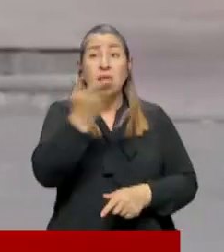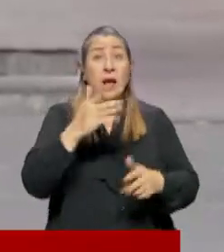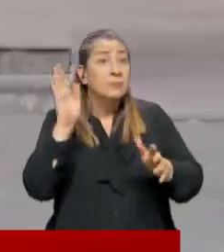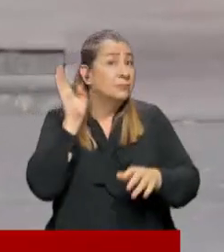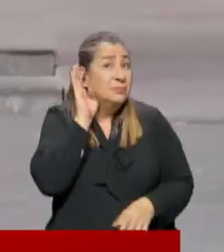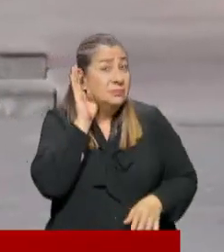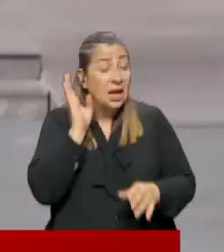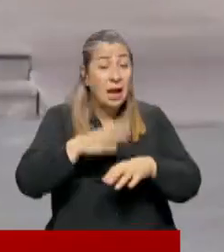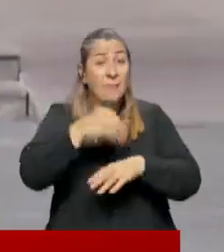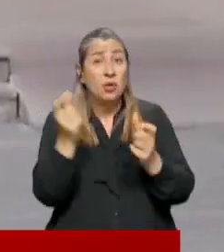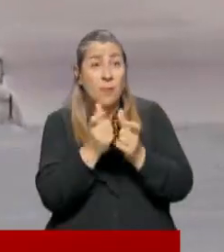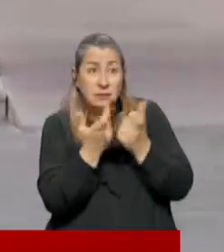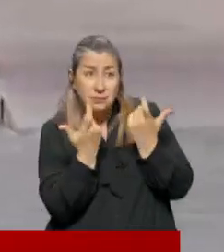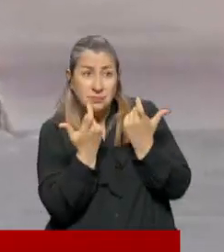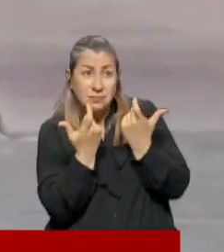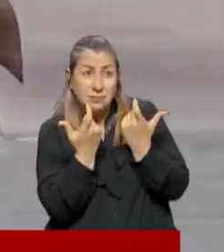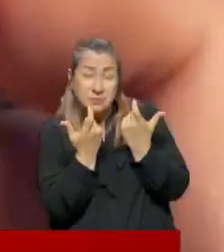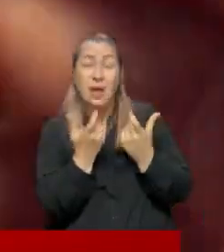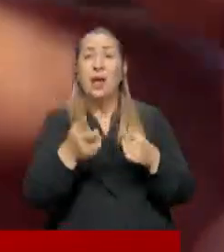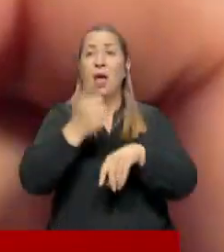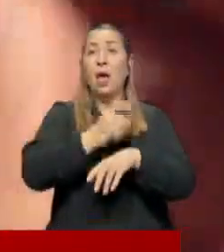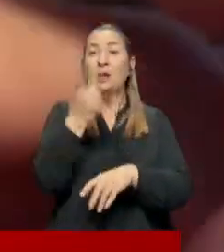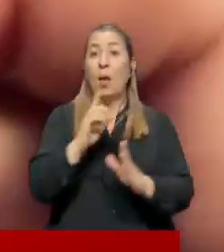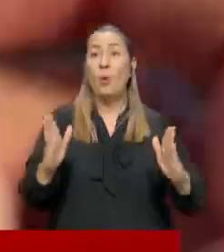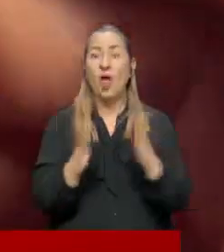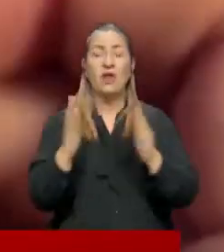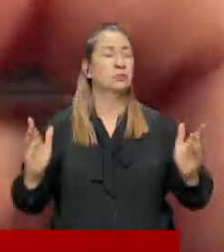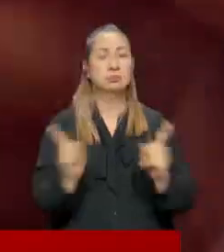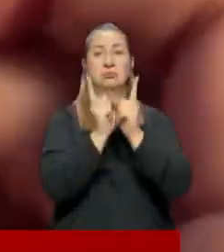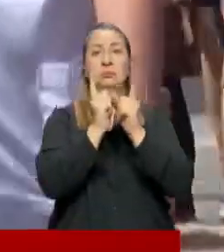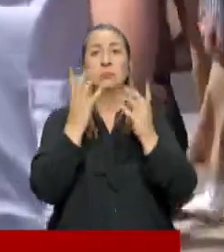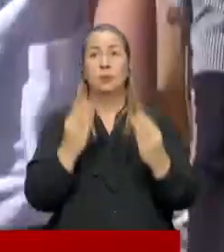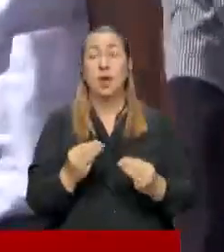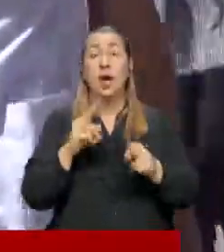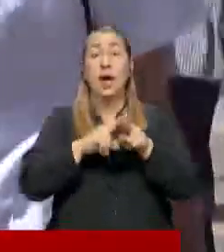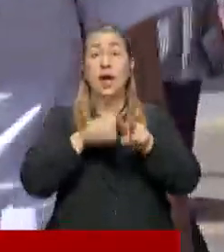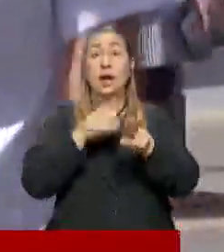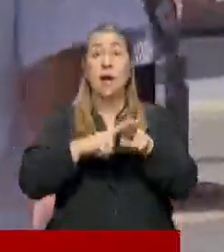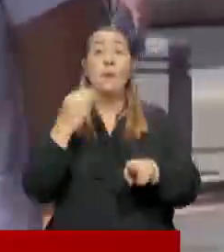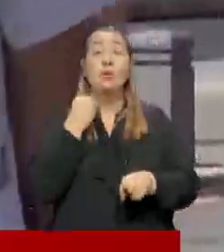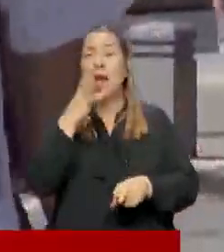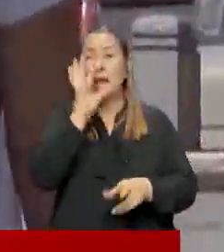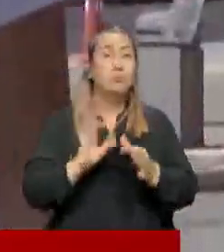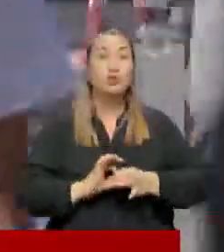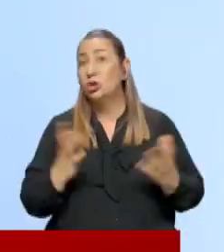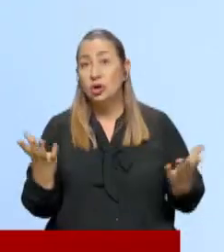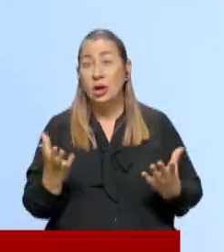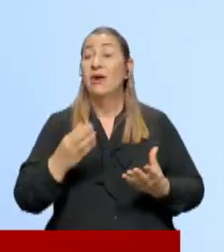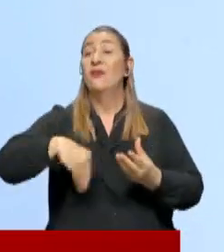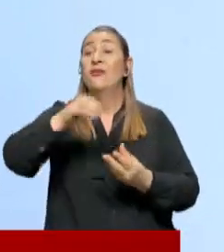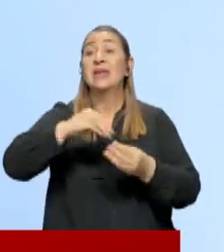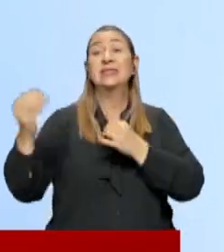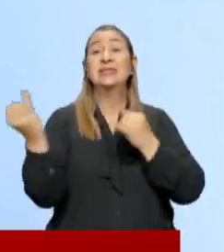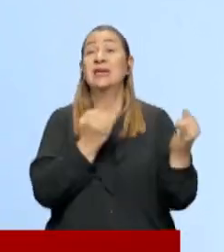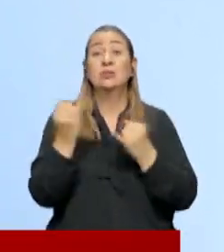gözü kulağı kabine toplantısında kilitlenmiş Ken iktidarla muhalefet karşı karşıya geldi KYK borçlarını kim çözdü ve